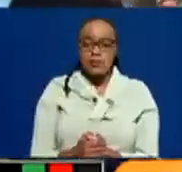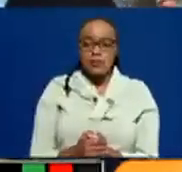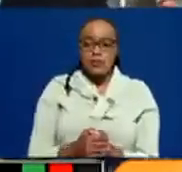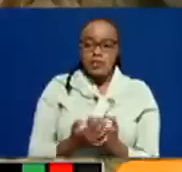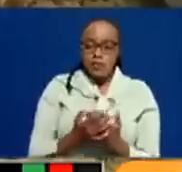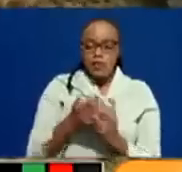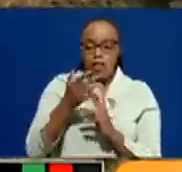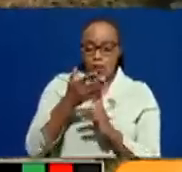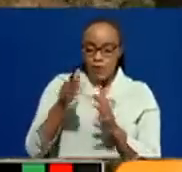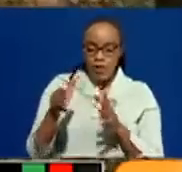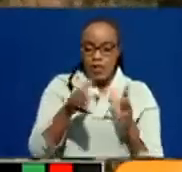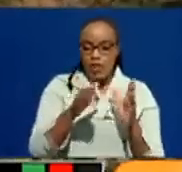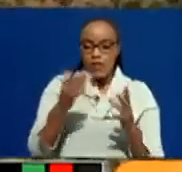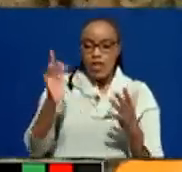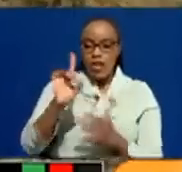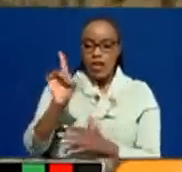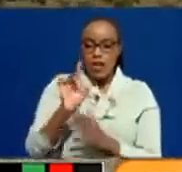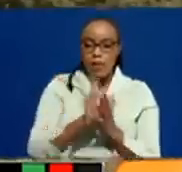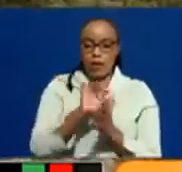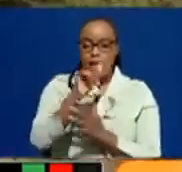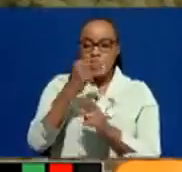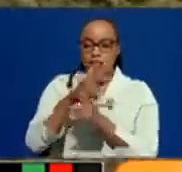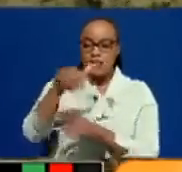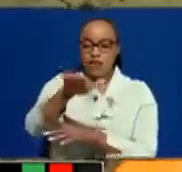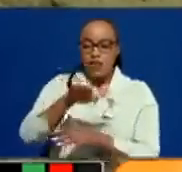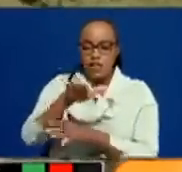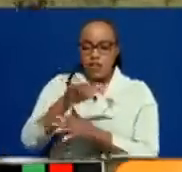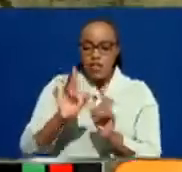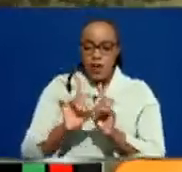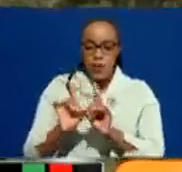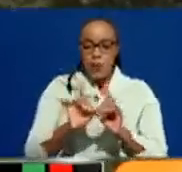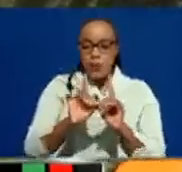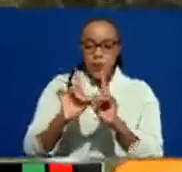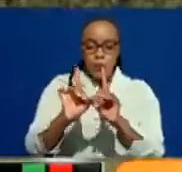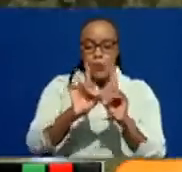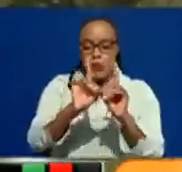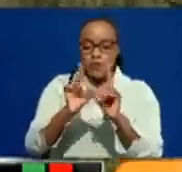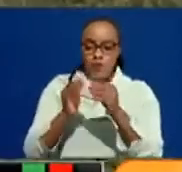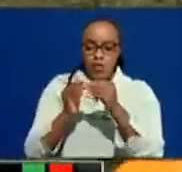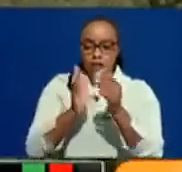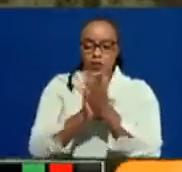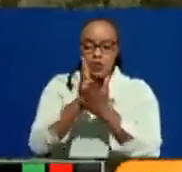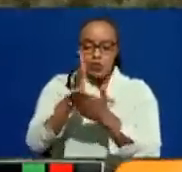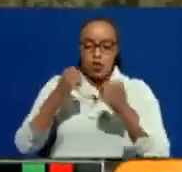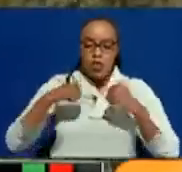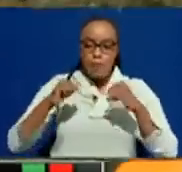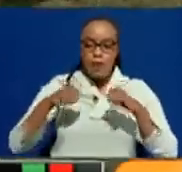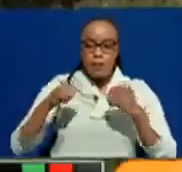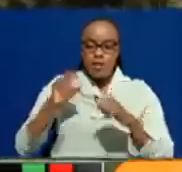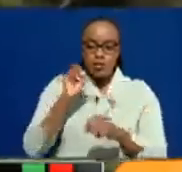Katikati mwa barabara za mjini Nairobi na viunga vyake, msafara wa magari ya rais ukiongozwa na pikipiki